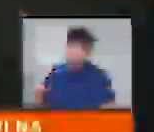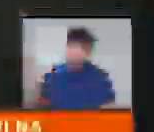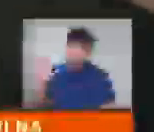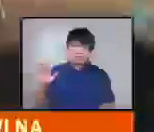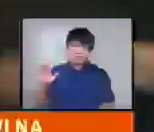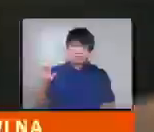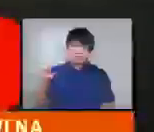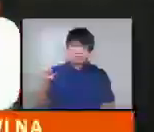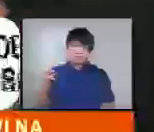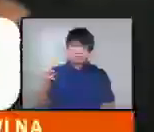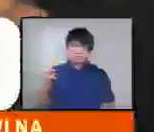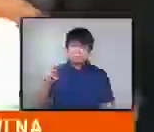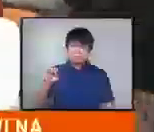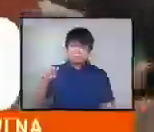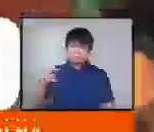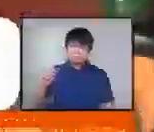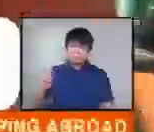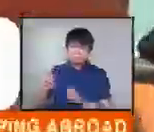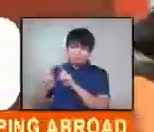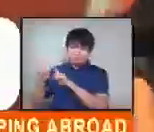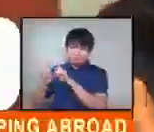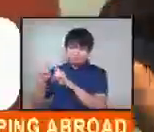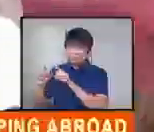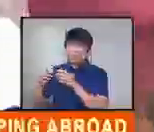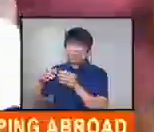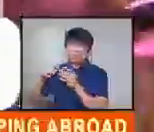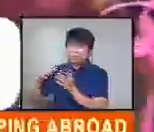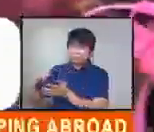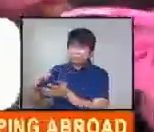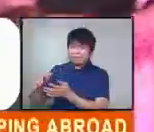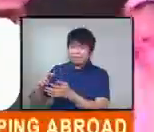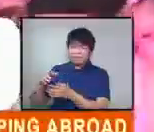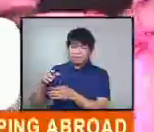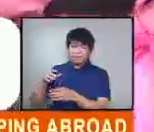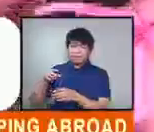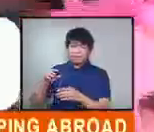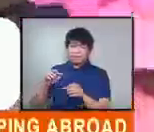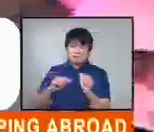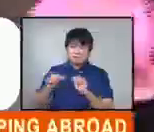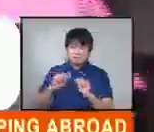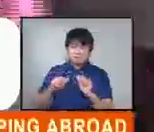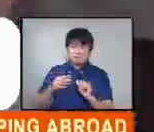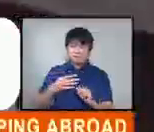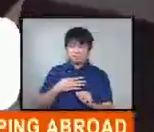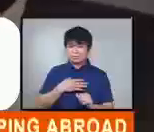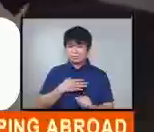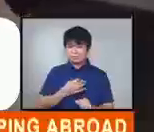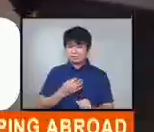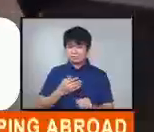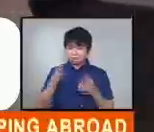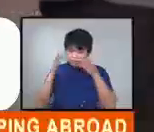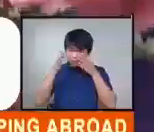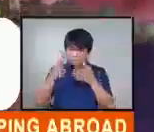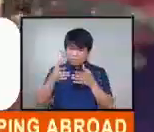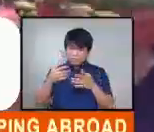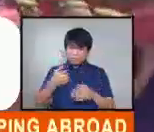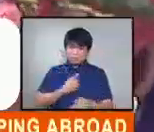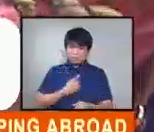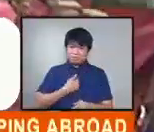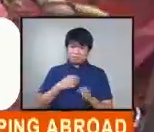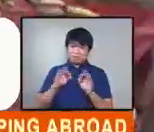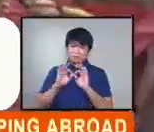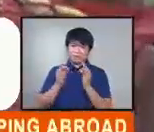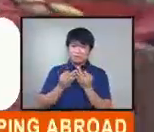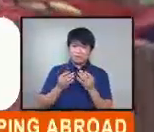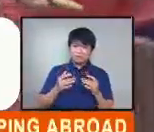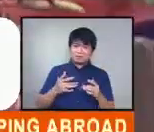Si Megastar naman, desidido nang iwan ang showbiz pagkatapos ng kanilang concert. Mas gusto na raw kasi niya muna mag-focus sa kanyang sarili at sa pamilya. Pero excited din